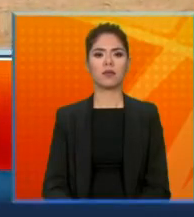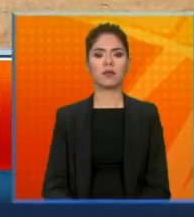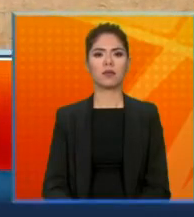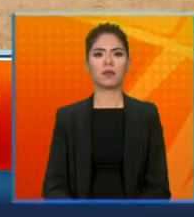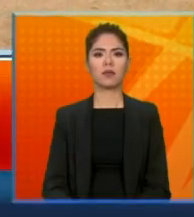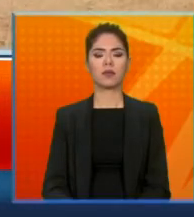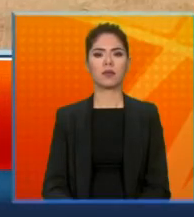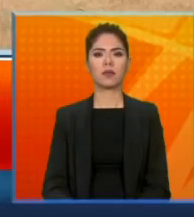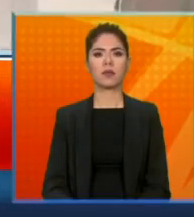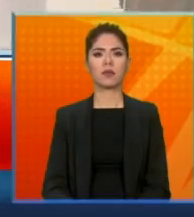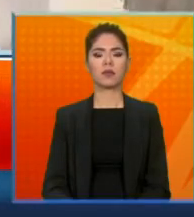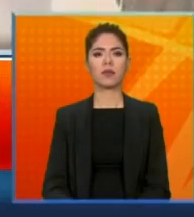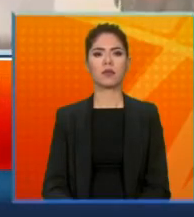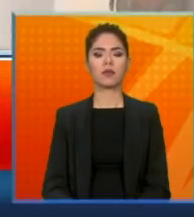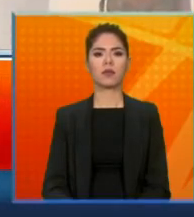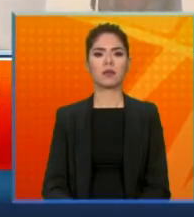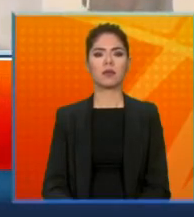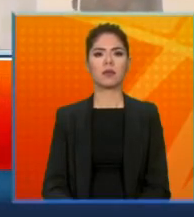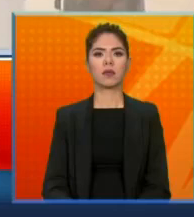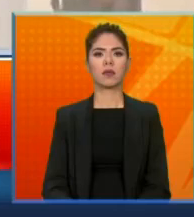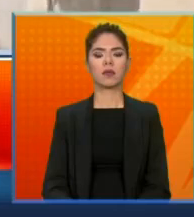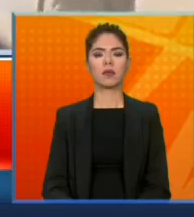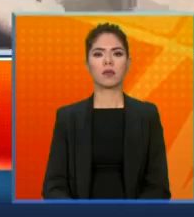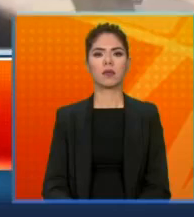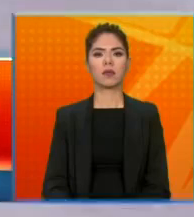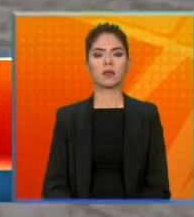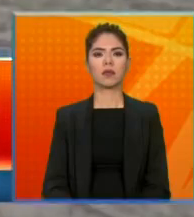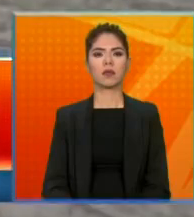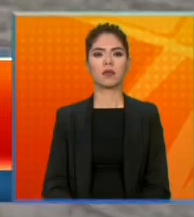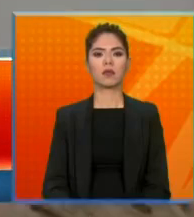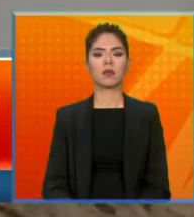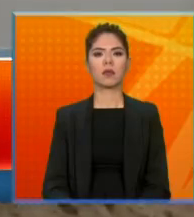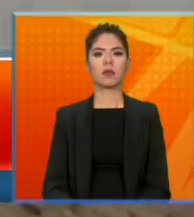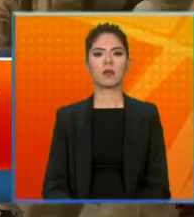Ülkemizin menfaati neyi gerektiriyorsa onu yapıyor, onu uyguluyoruz.